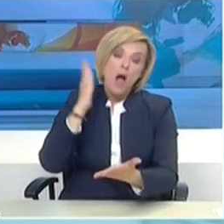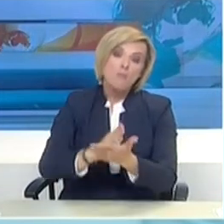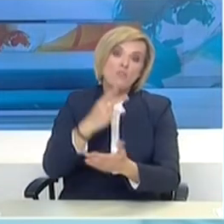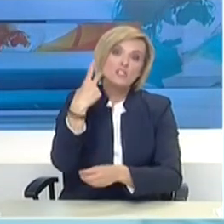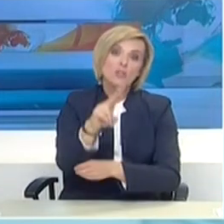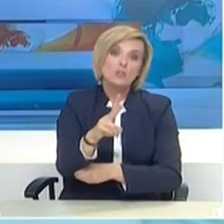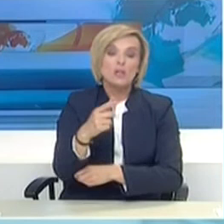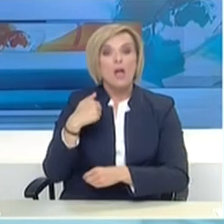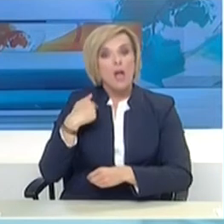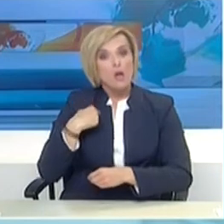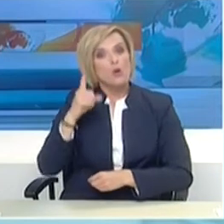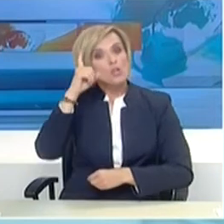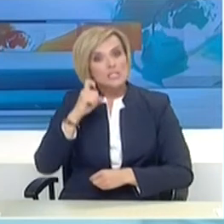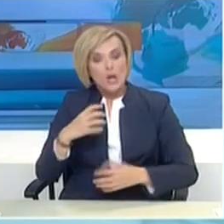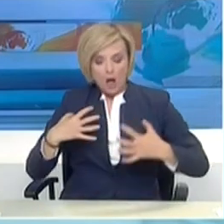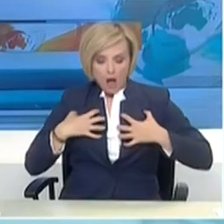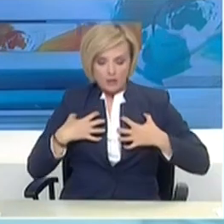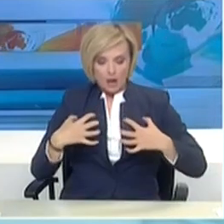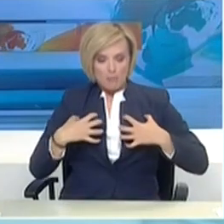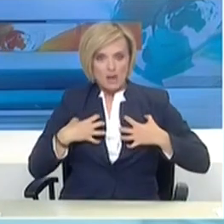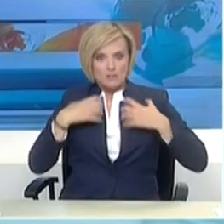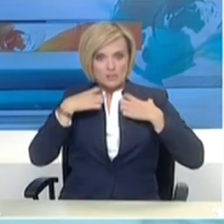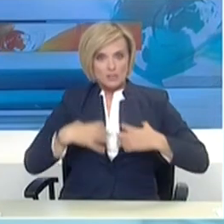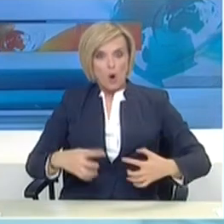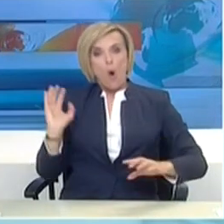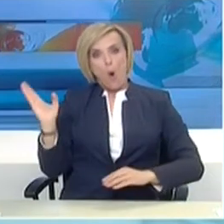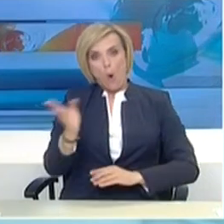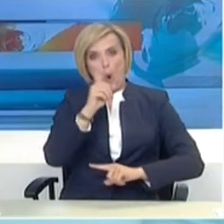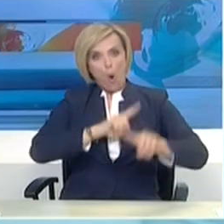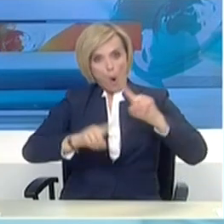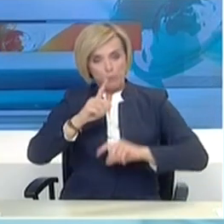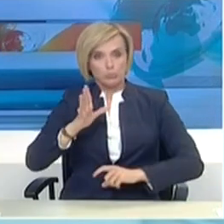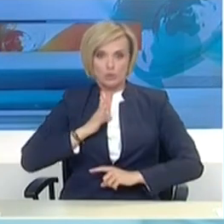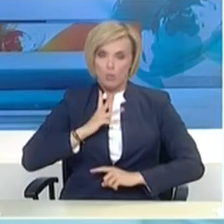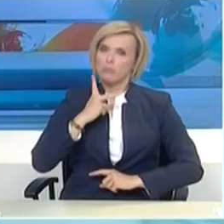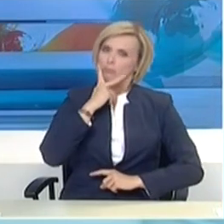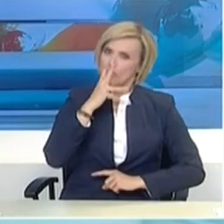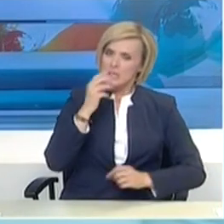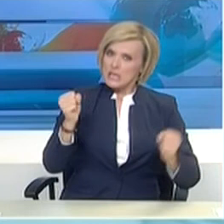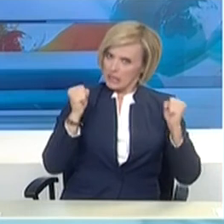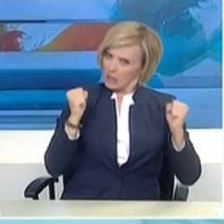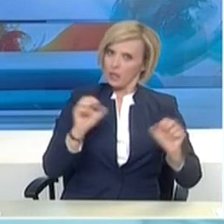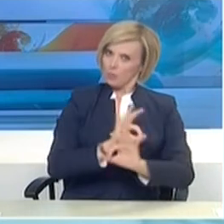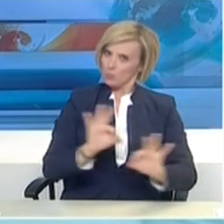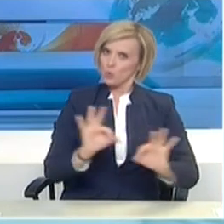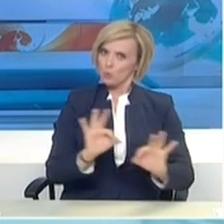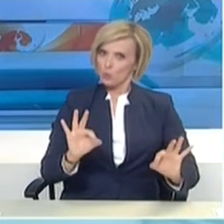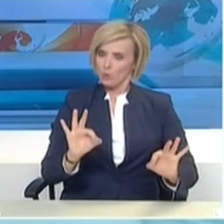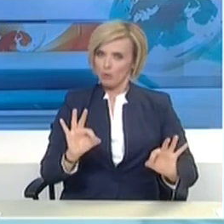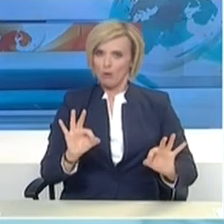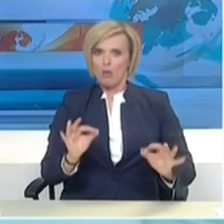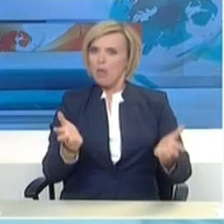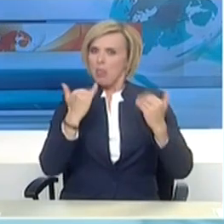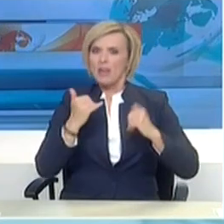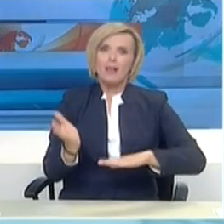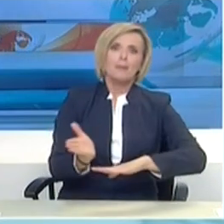την ιολογία και τους υπόλοιπους αναπνευστικούς ιούς πως οι υγιείς καπνιστές, ακόμα και οι υγιείς καπνιστές χωρίς χρόνια